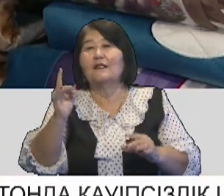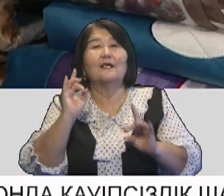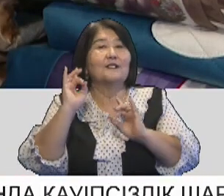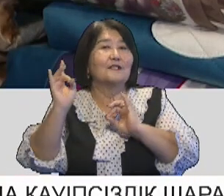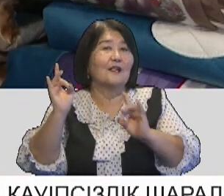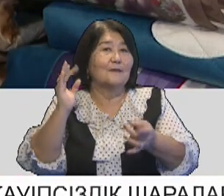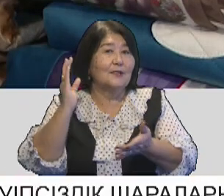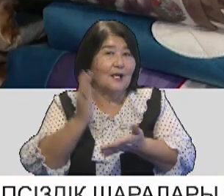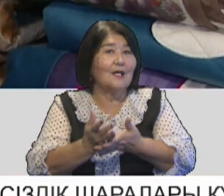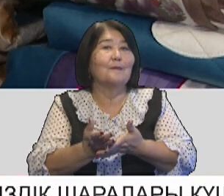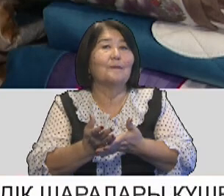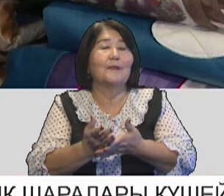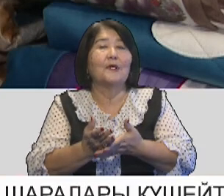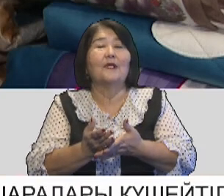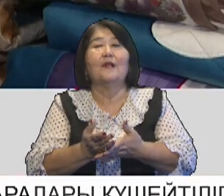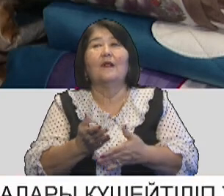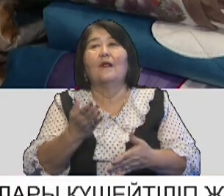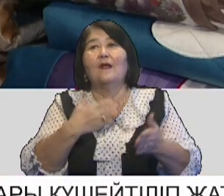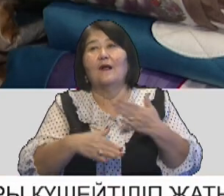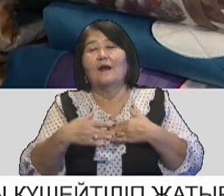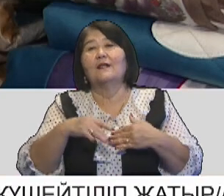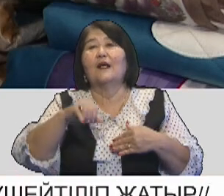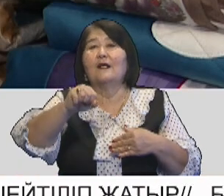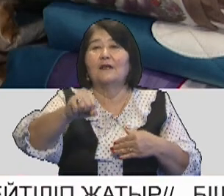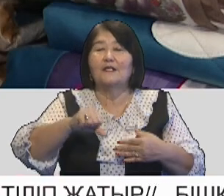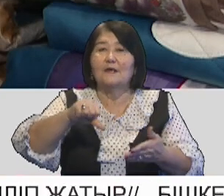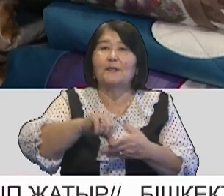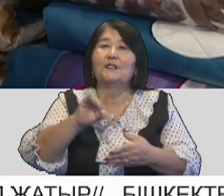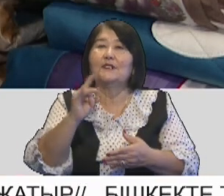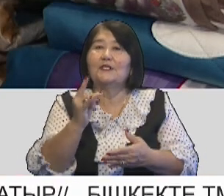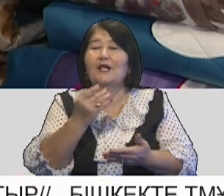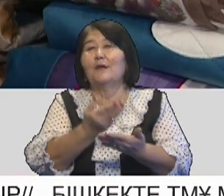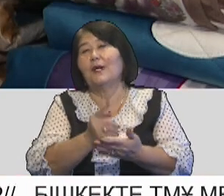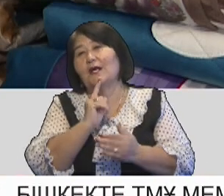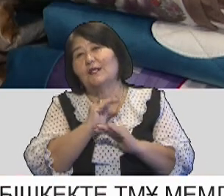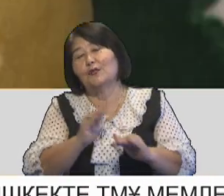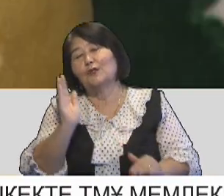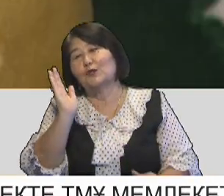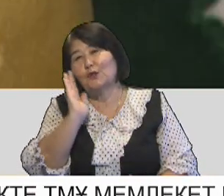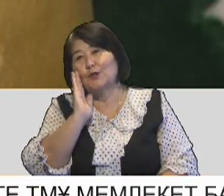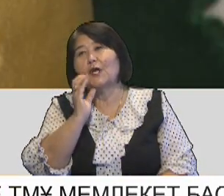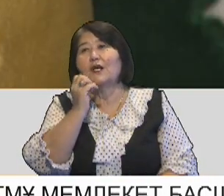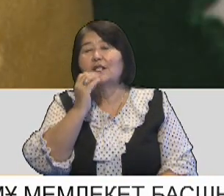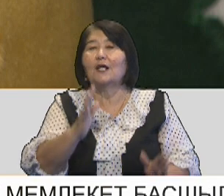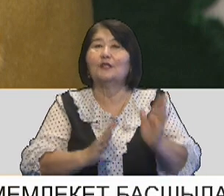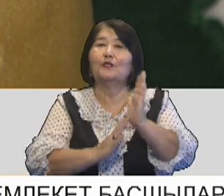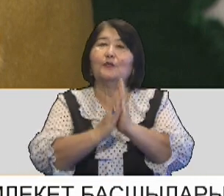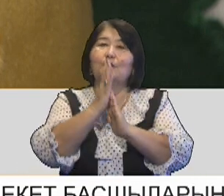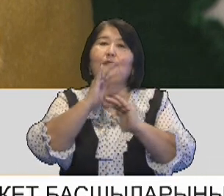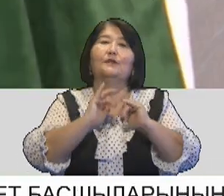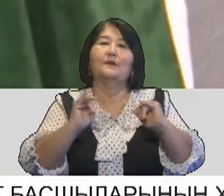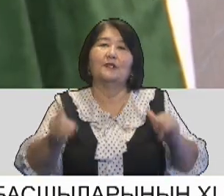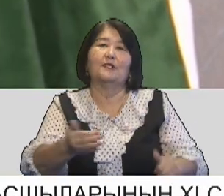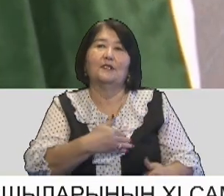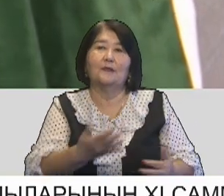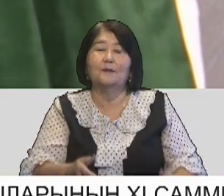шырылдап, ақ бесігінде, тал бесігінде сәбилеріміз тыныш ұйықтап, жақсы өсіп, өркендеп дами